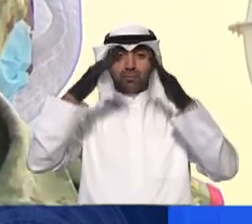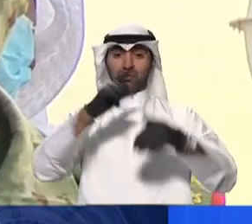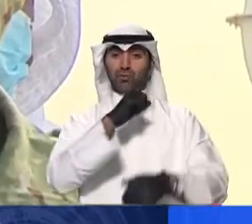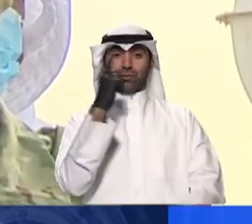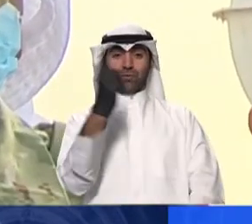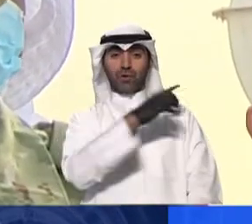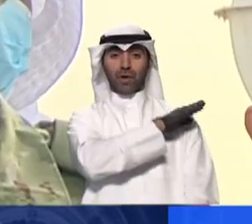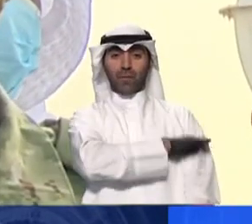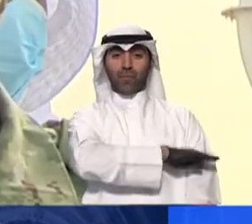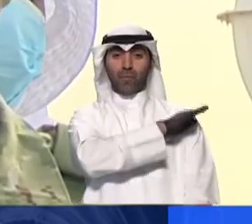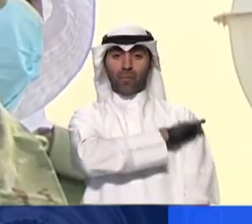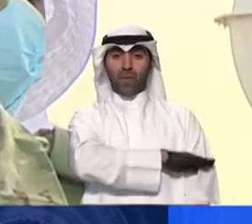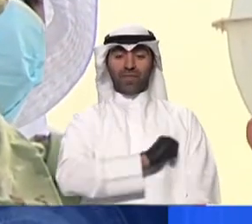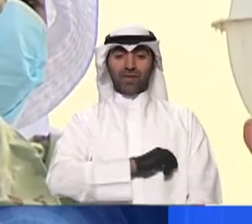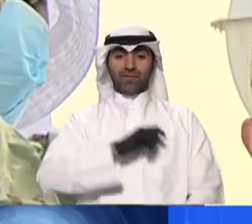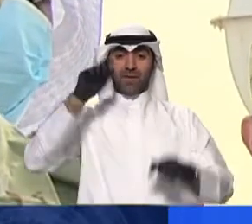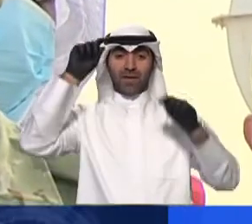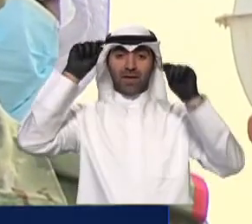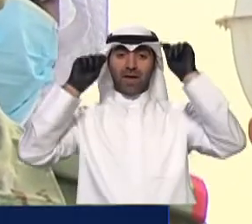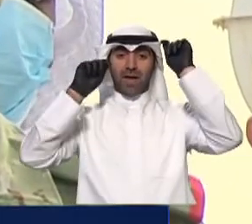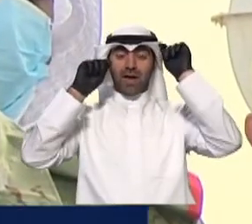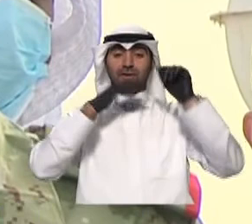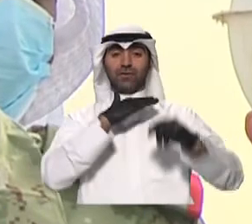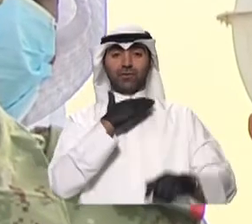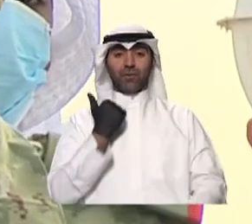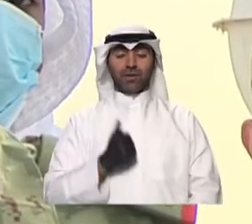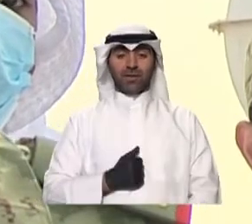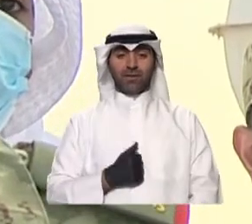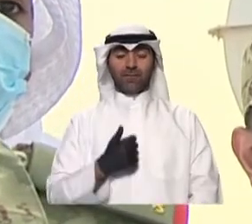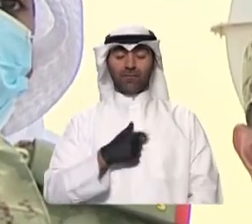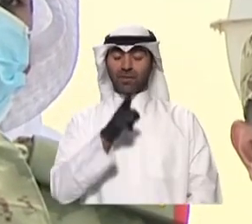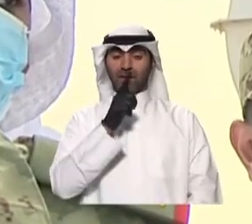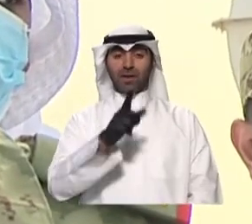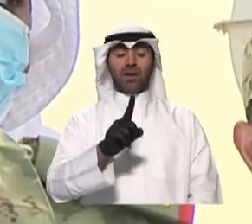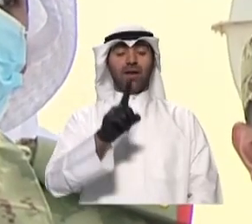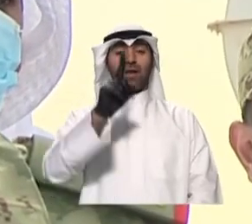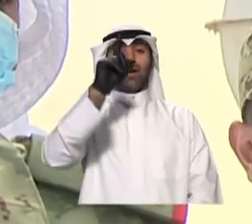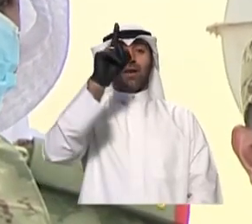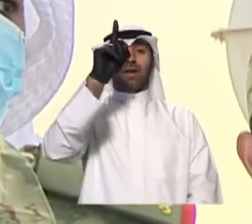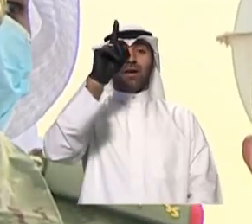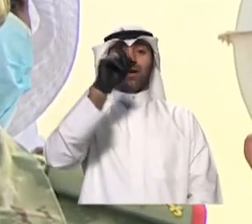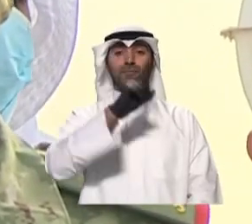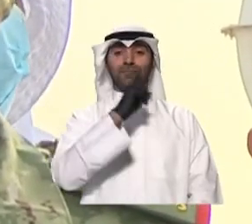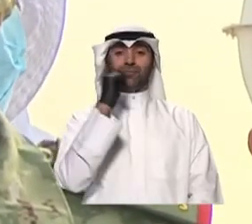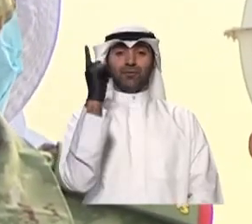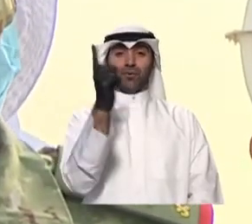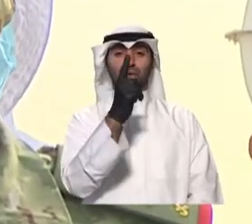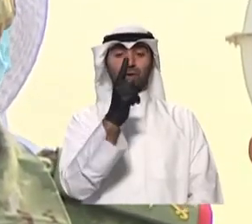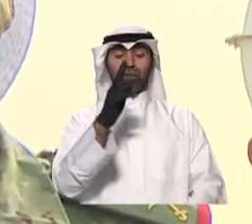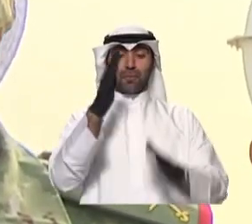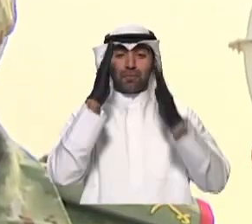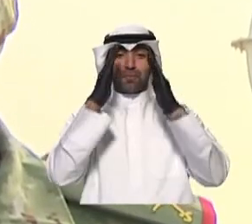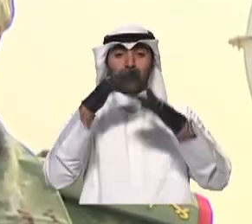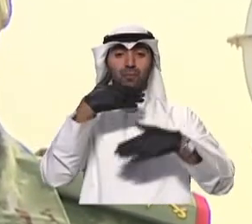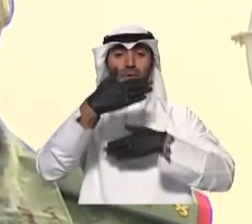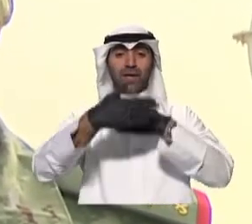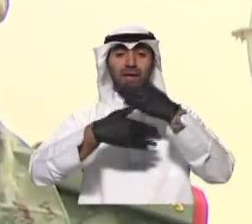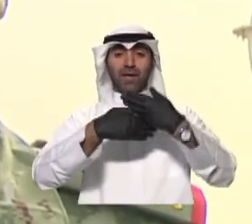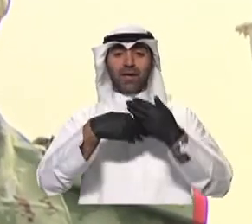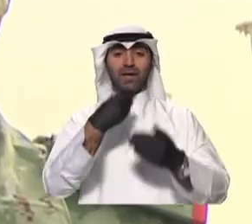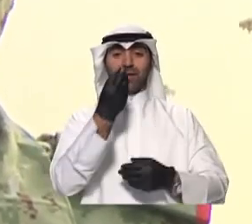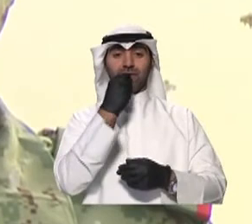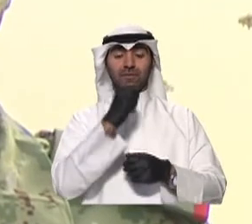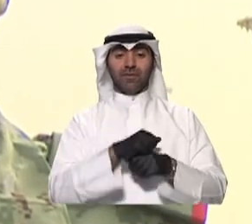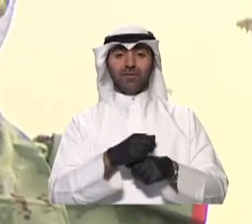الحرس الوطني، ونقول لهم إن شاء الله يعني كل عام وهم بخير وتعود علينا مثل هالمناسبة،